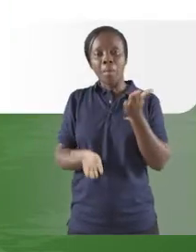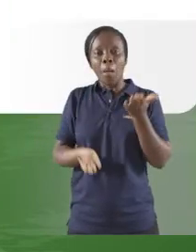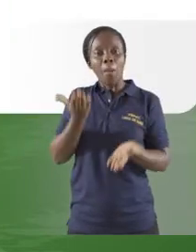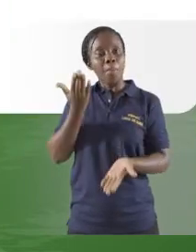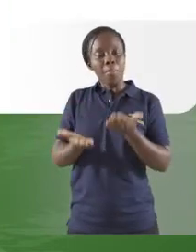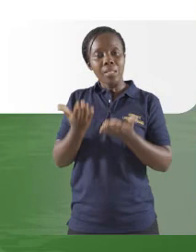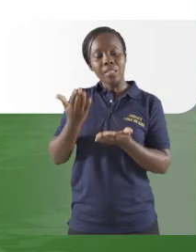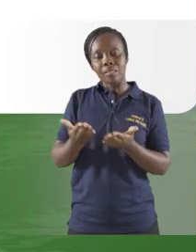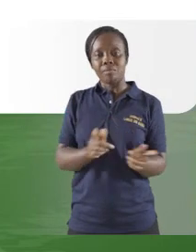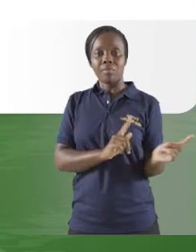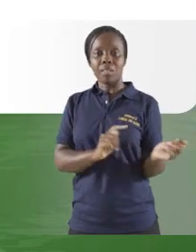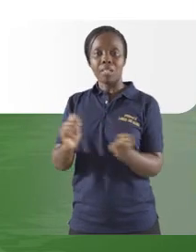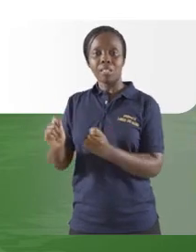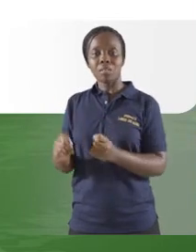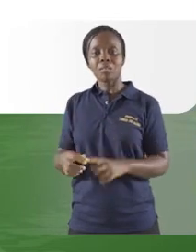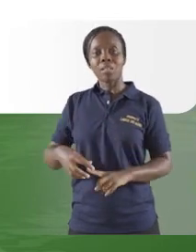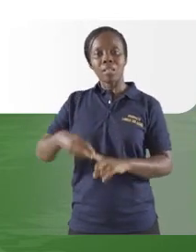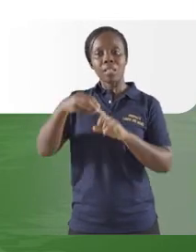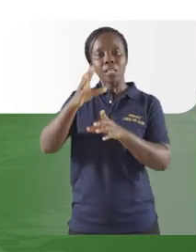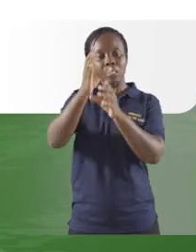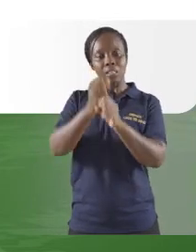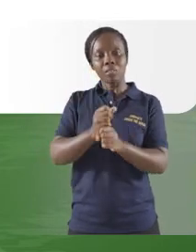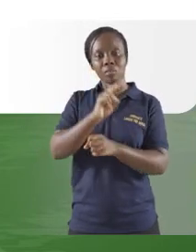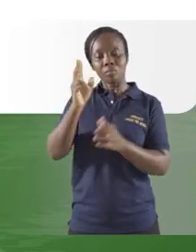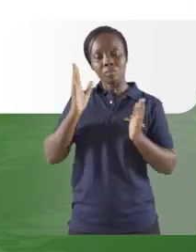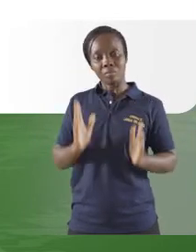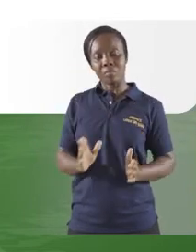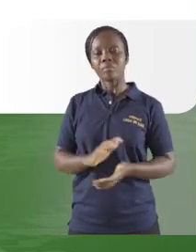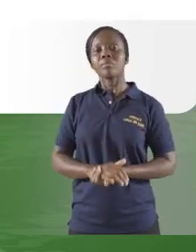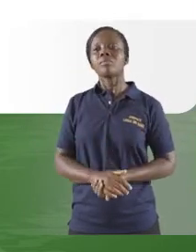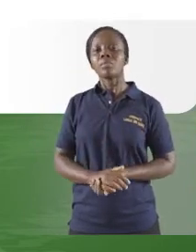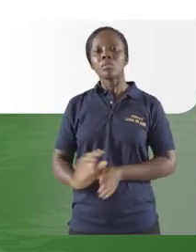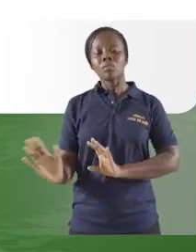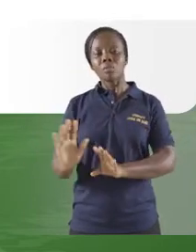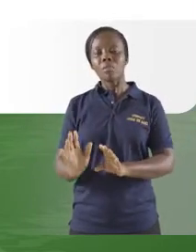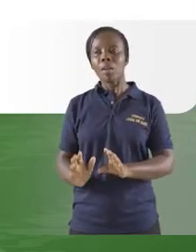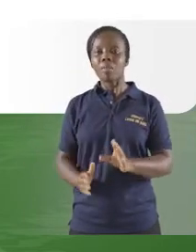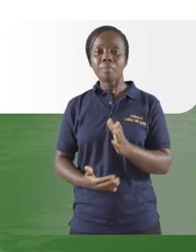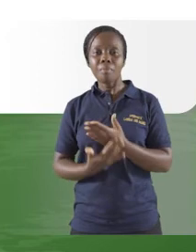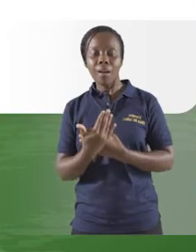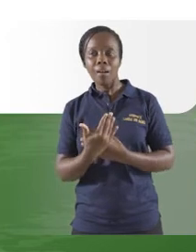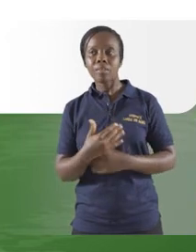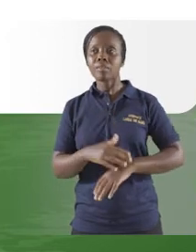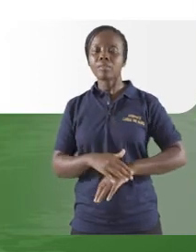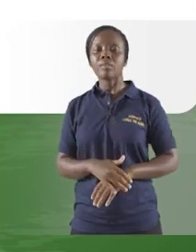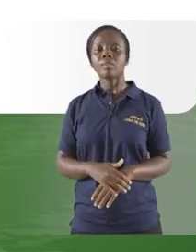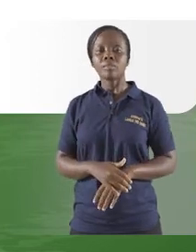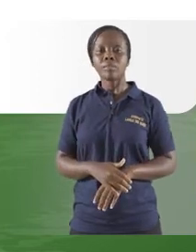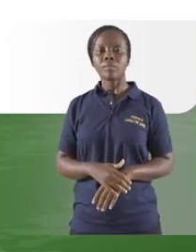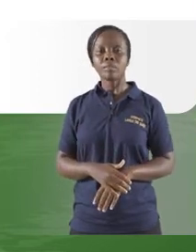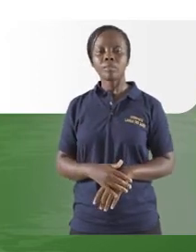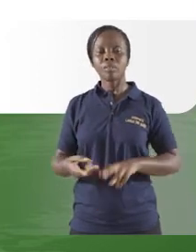que la transmission d'un caractère héréditaire chez l'homme se fait par un